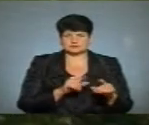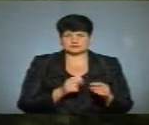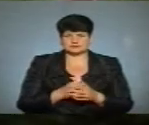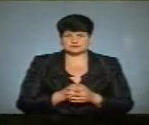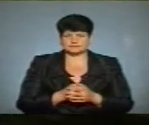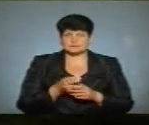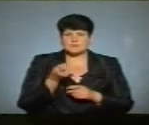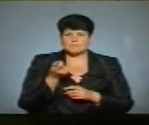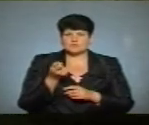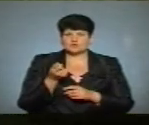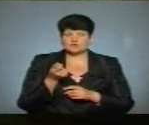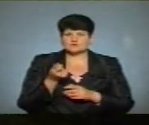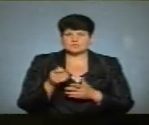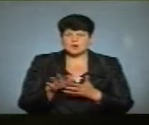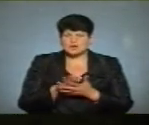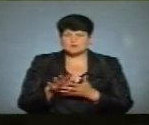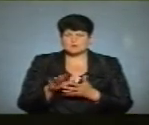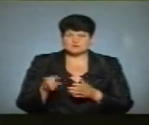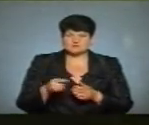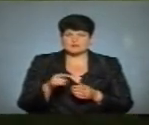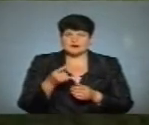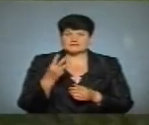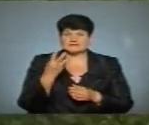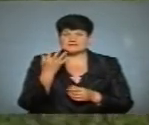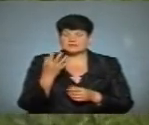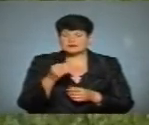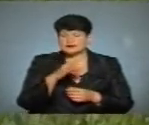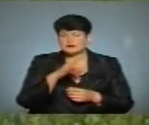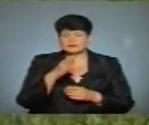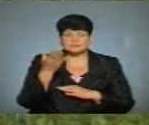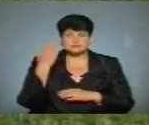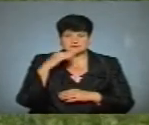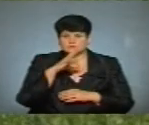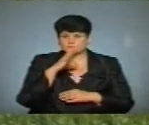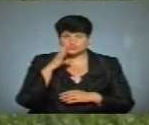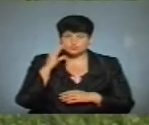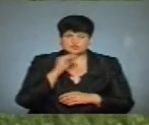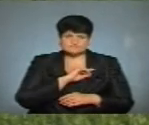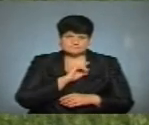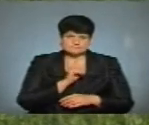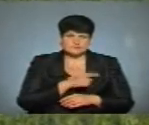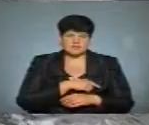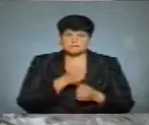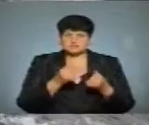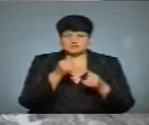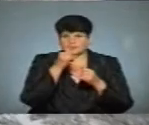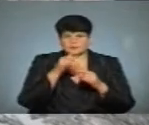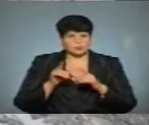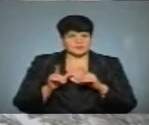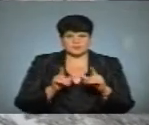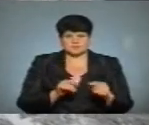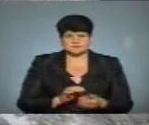так потрошки розмивало, а то 3 дні назад вночі то вже остаточно. Машини не могли як проїхати.